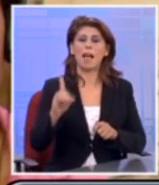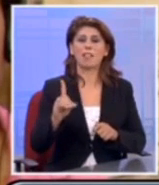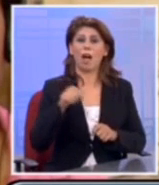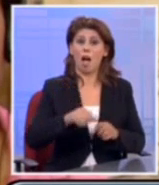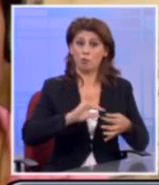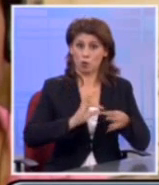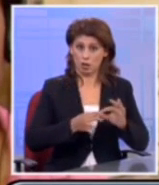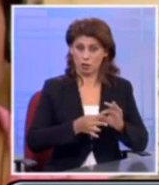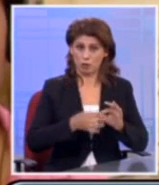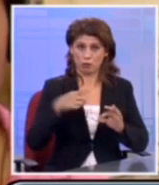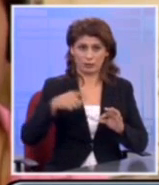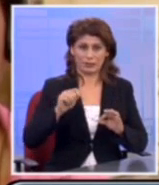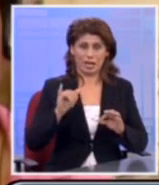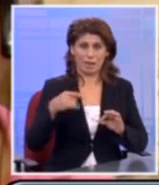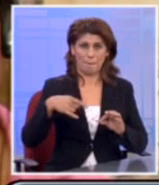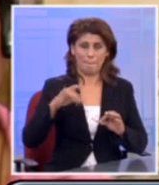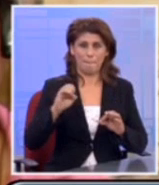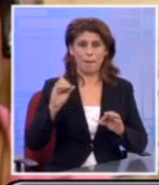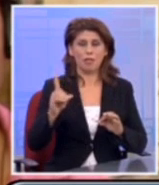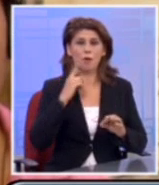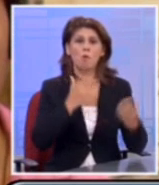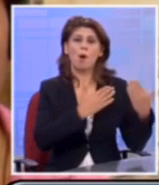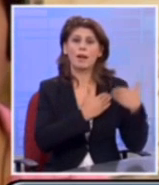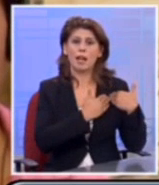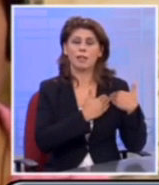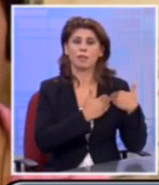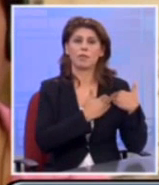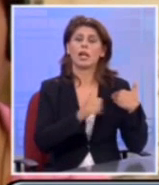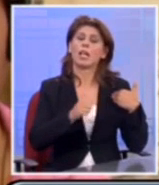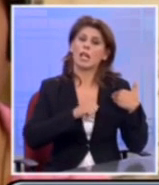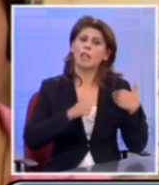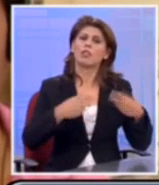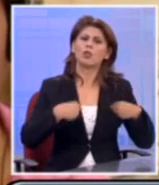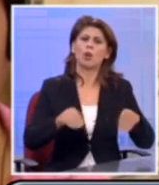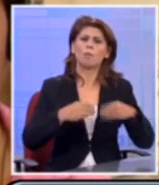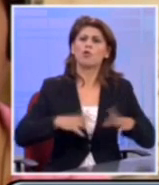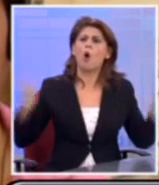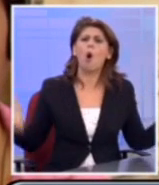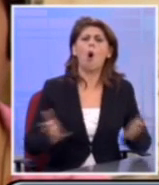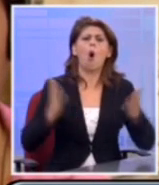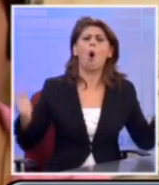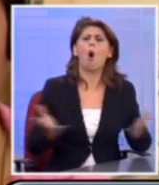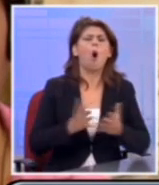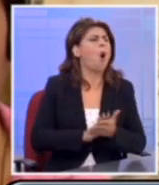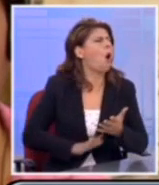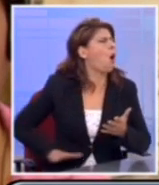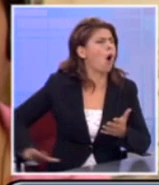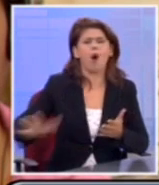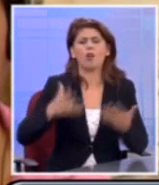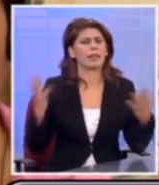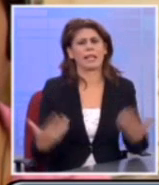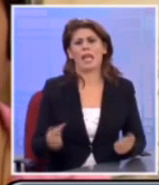οργανισμού που έχει αναλάβει να ιδιωτικοποιήσει πάθη θυσία τα πάντα στην Ελλάδα.